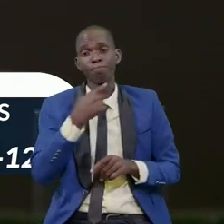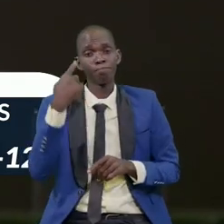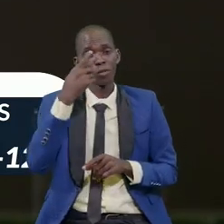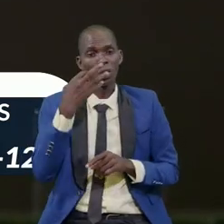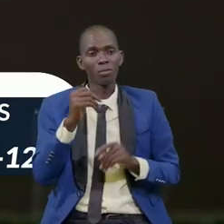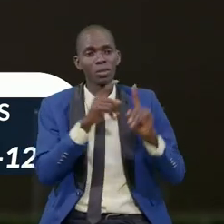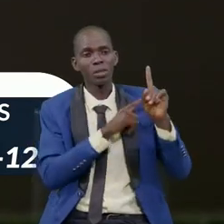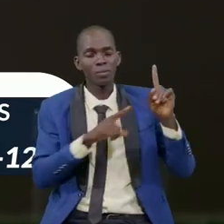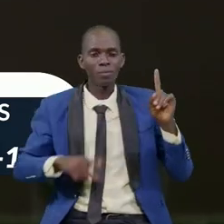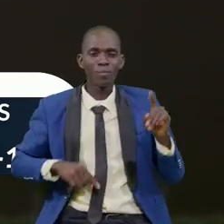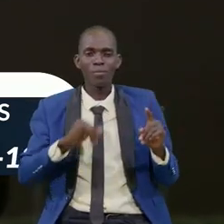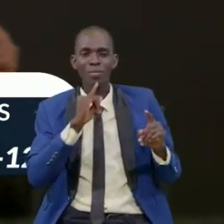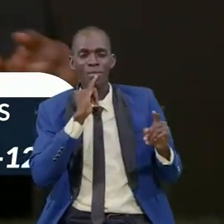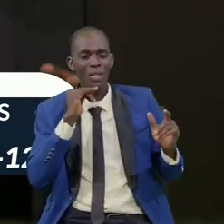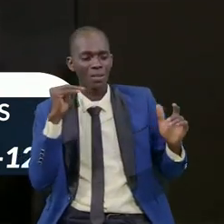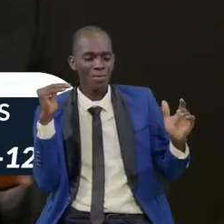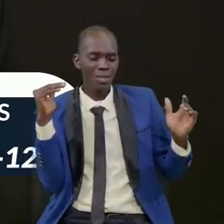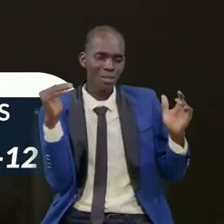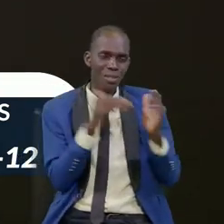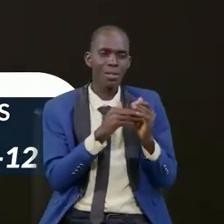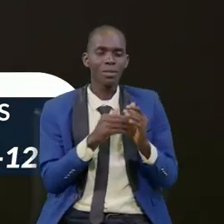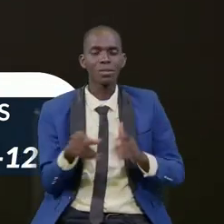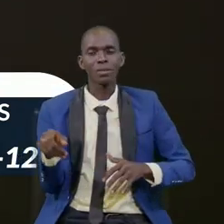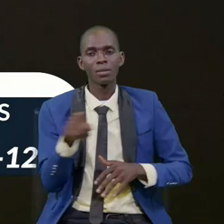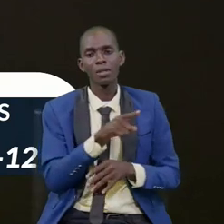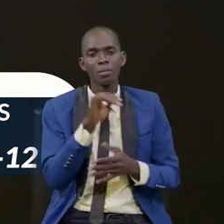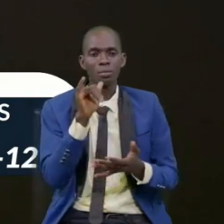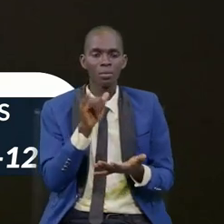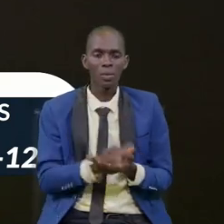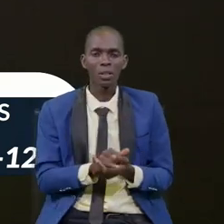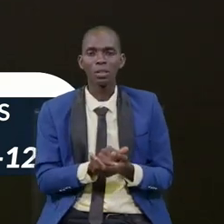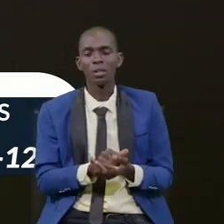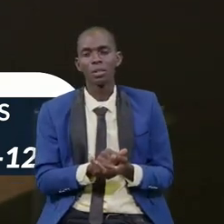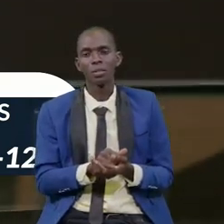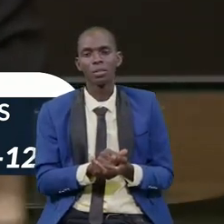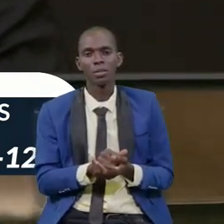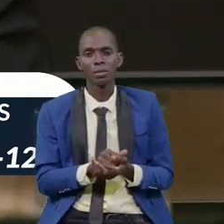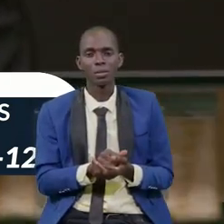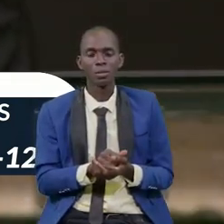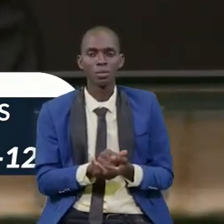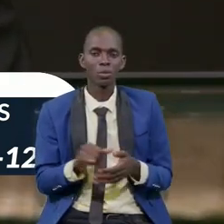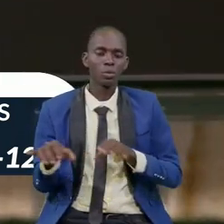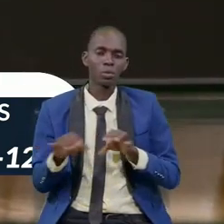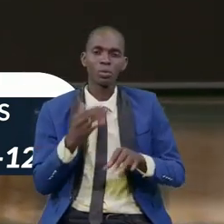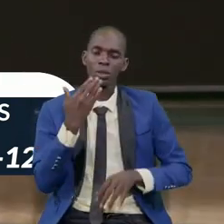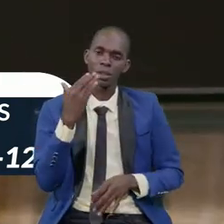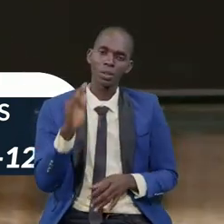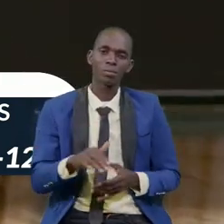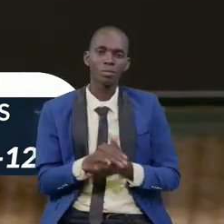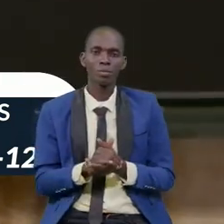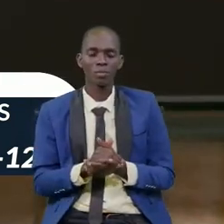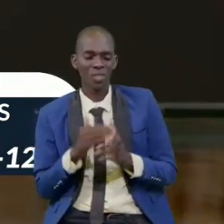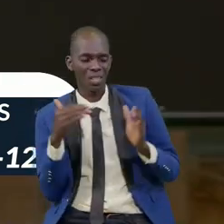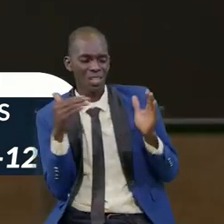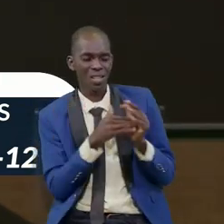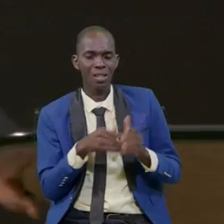Seigneur est contre ceux qui font le mal.